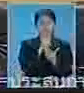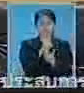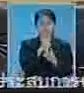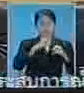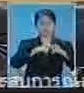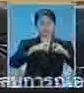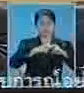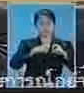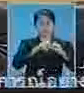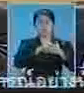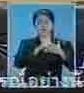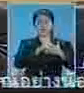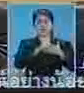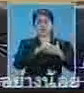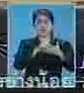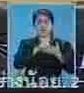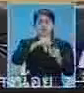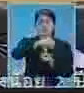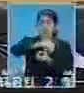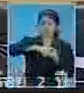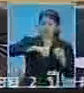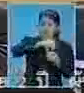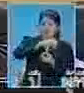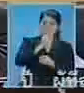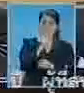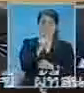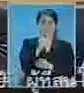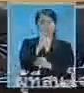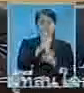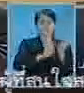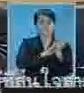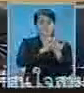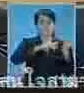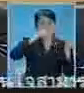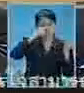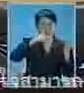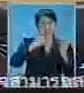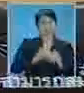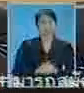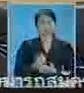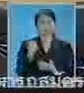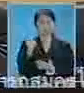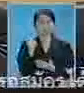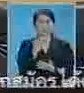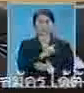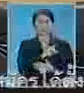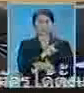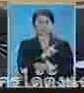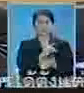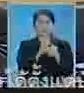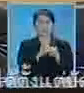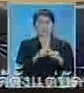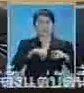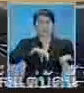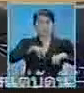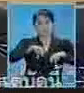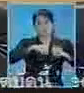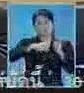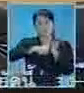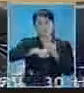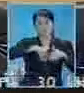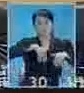หาเศรษฐกิจของประเทศภาระต่องบประมาณในการบริหารจัดการหนี้สาธารณะของเราอยู่